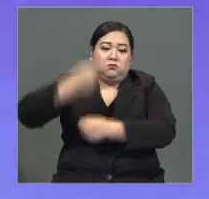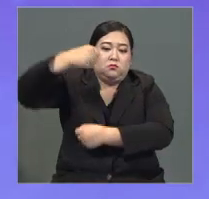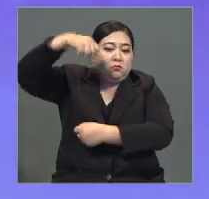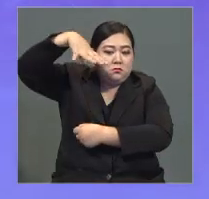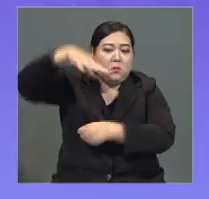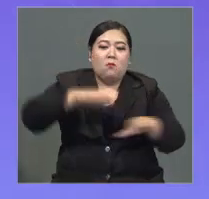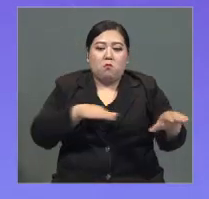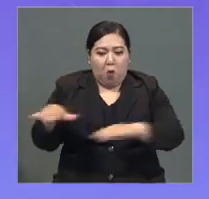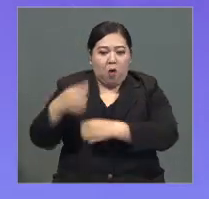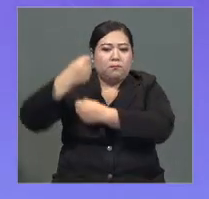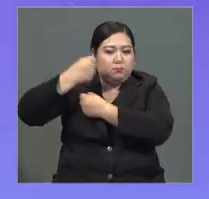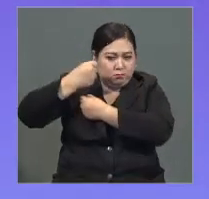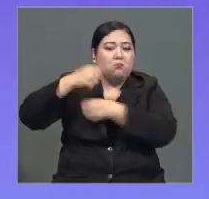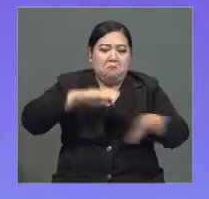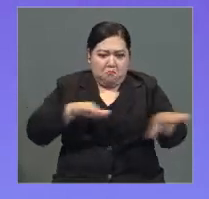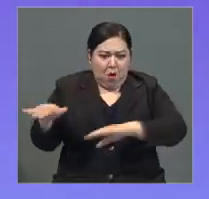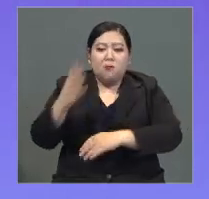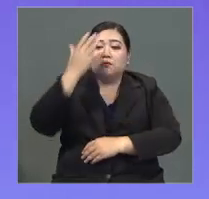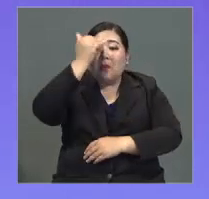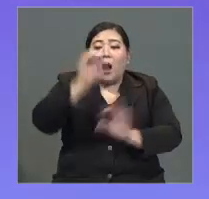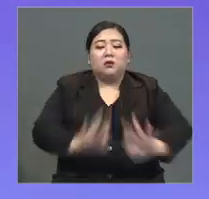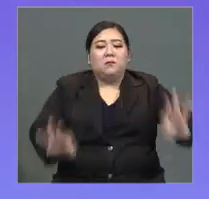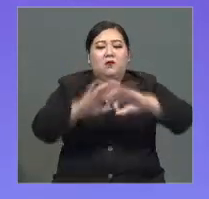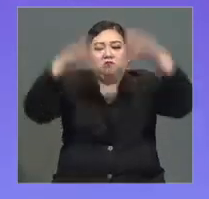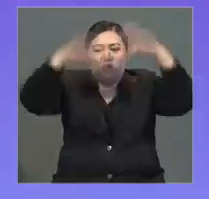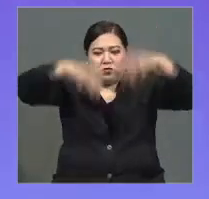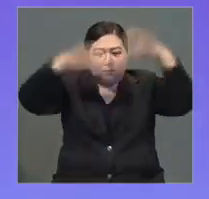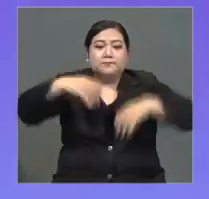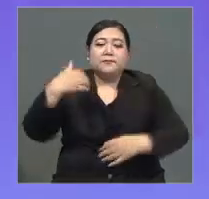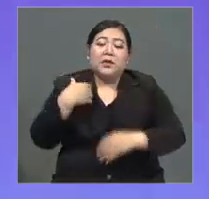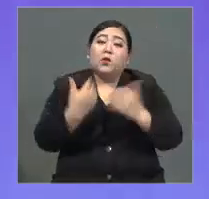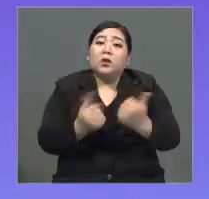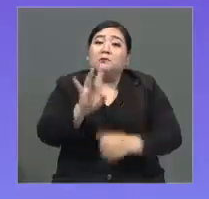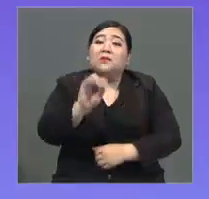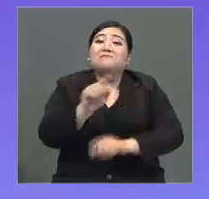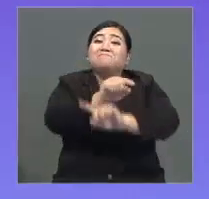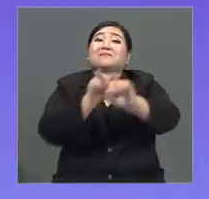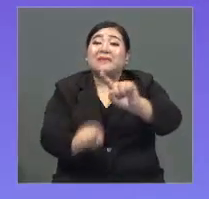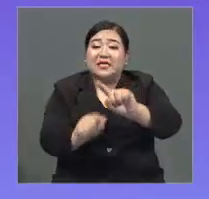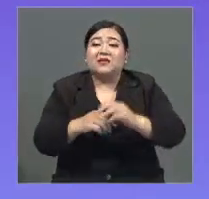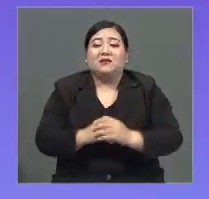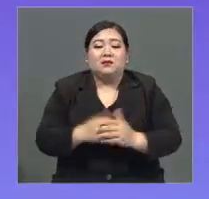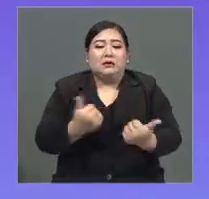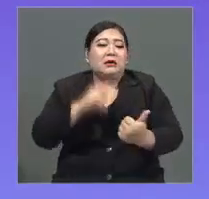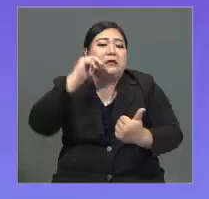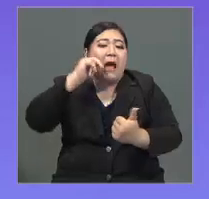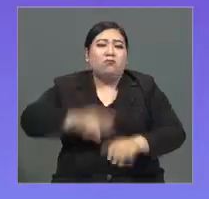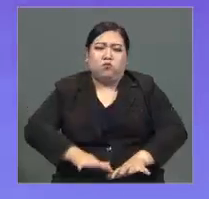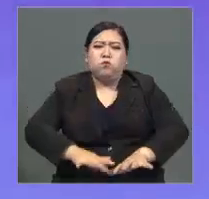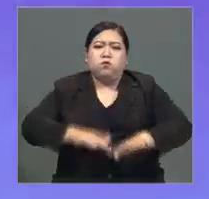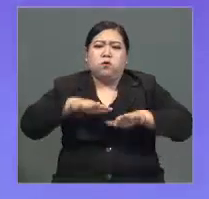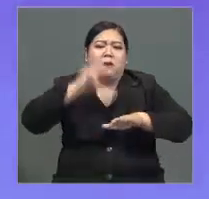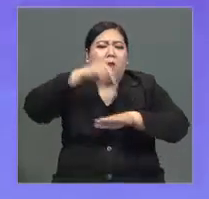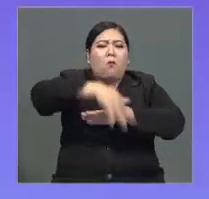พบตตัสำคัญเลยเพระวาตอนนี้คือฝน 80%แล้วก็อย่ทบอกวาน้ำเราการารบายใหายพนที่